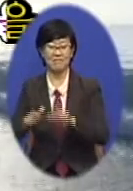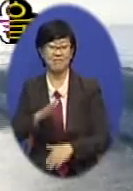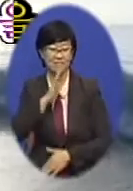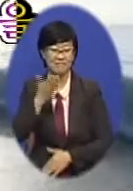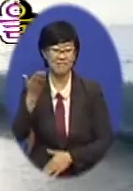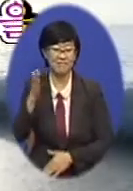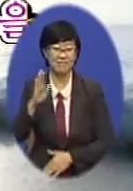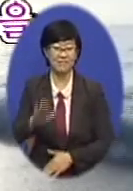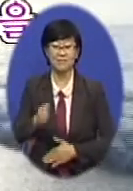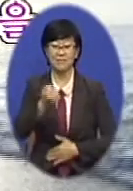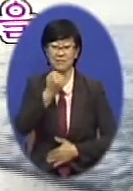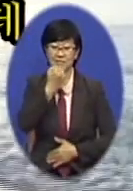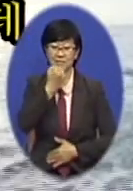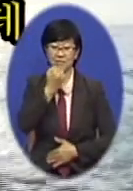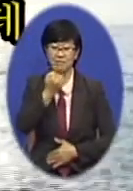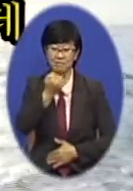것을